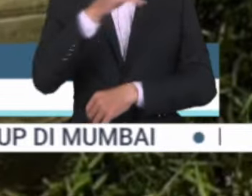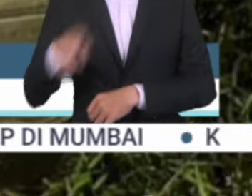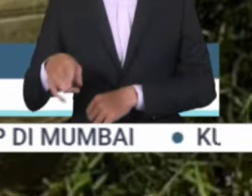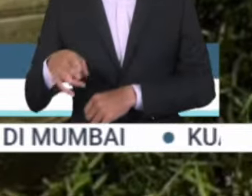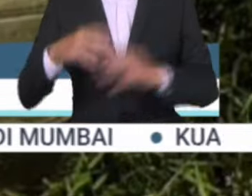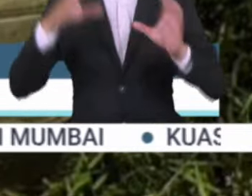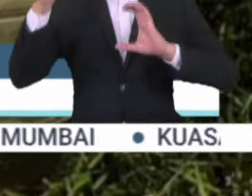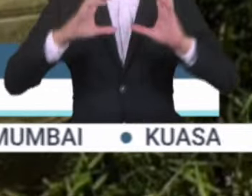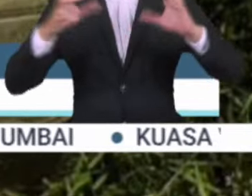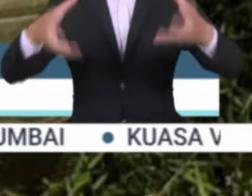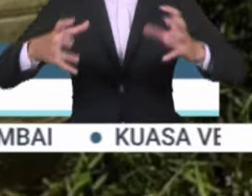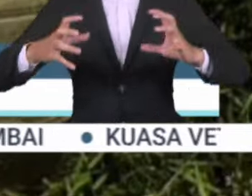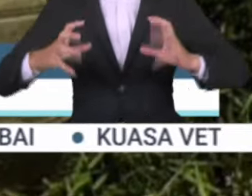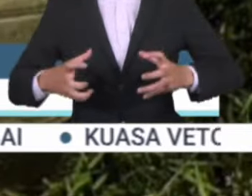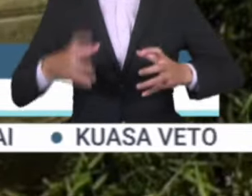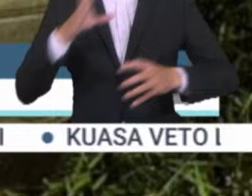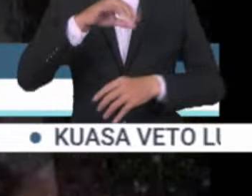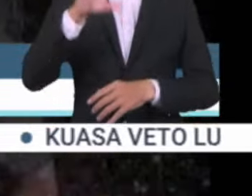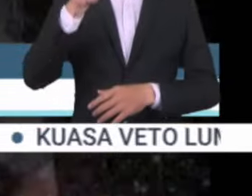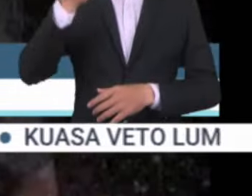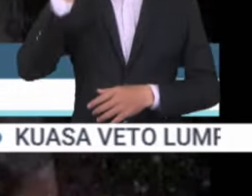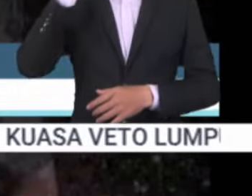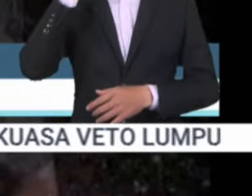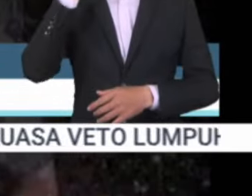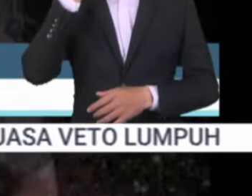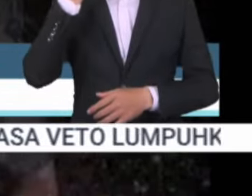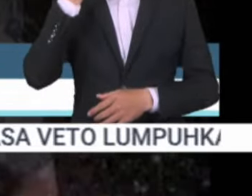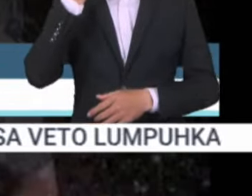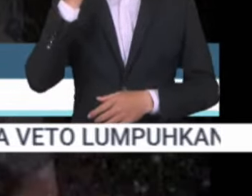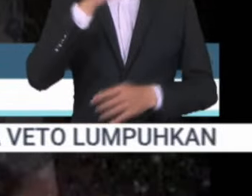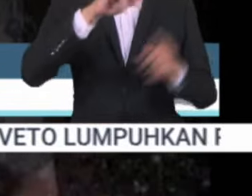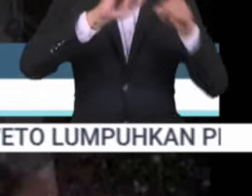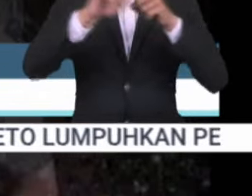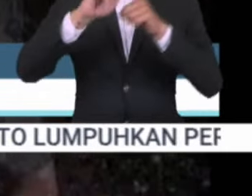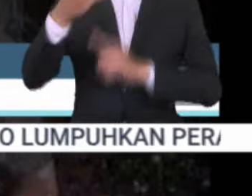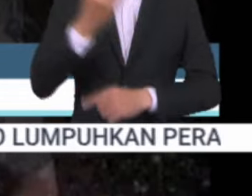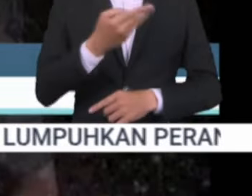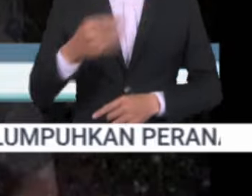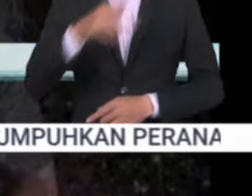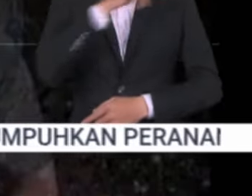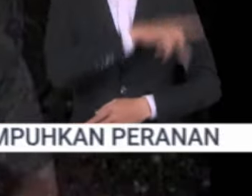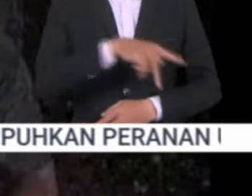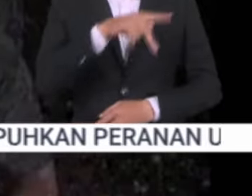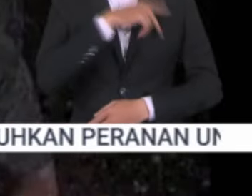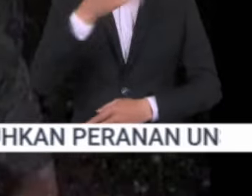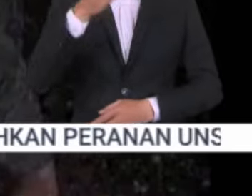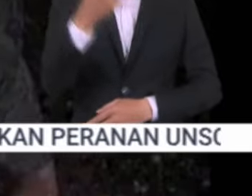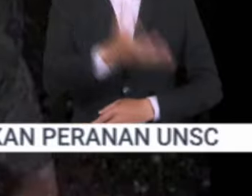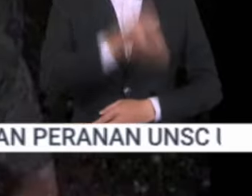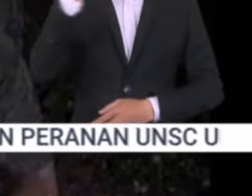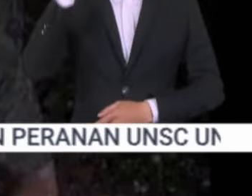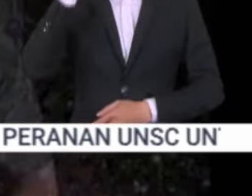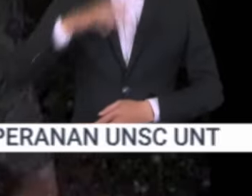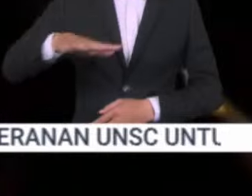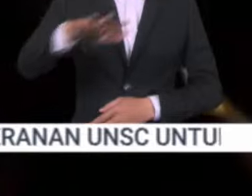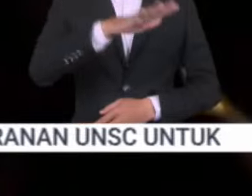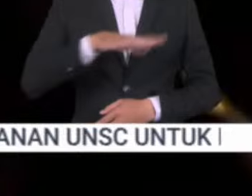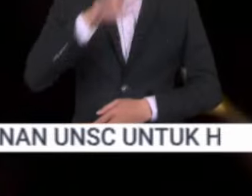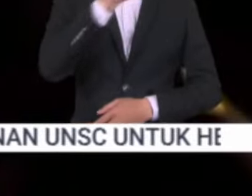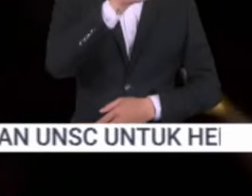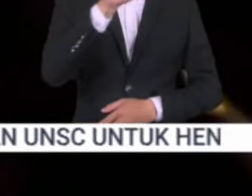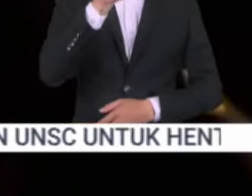roda, 8 telefon bimbit dalam pelbagai jenama dan lain-lain barangan peribadi yang turut dirampas dianggarkan